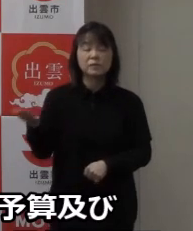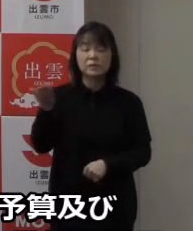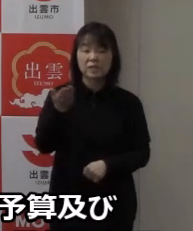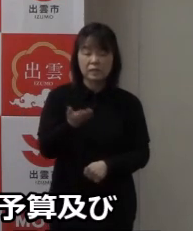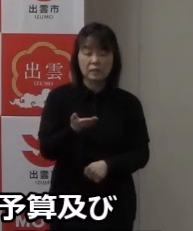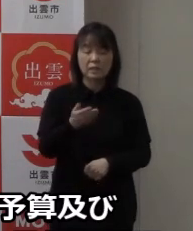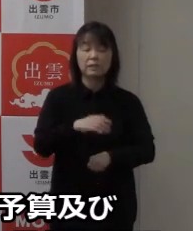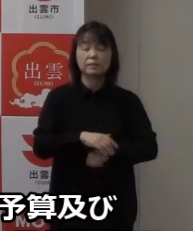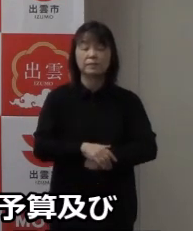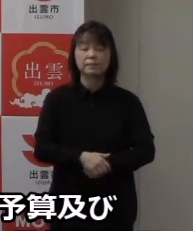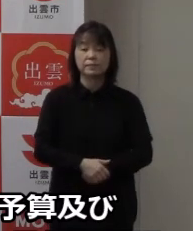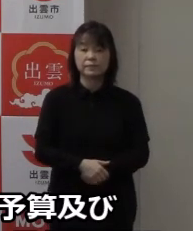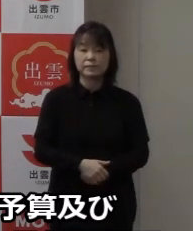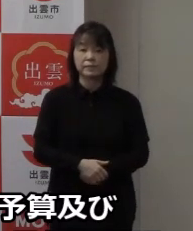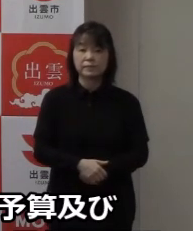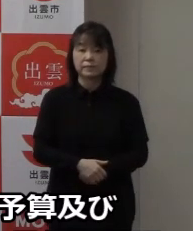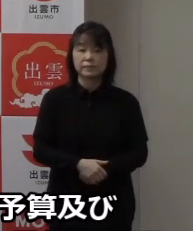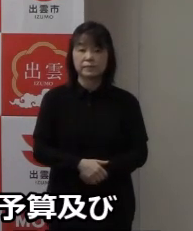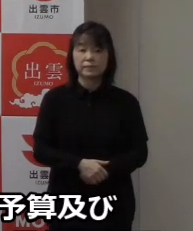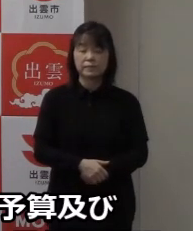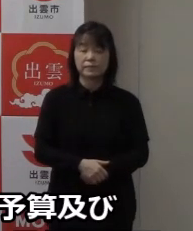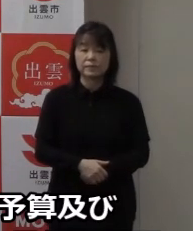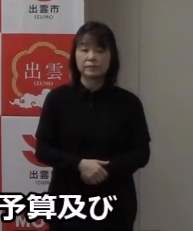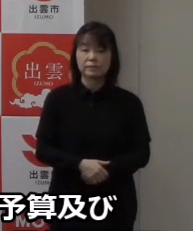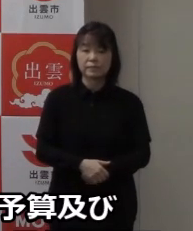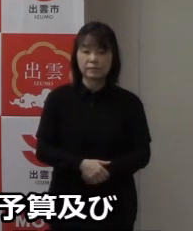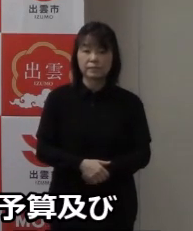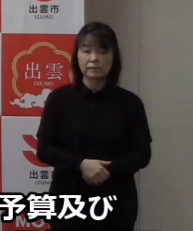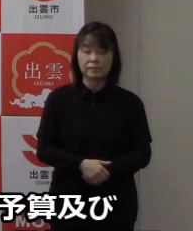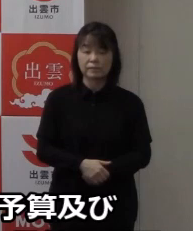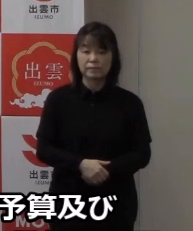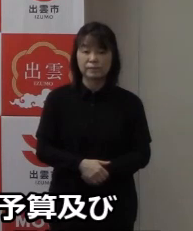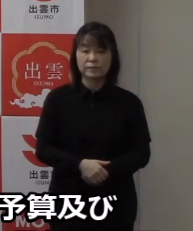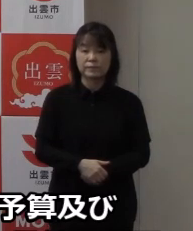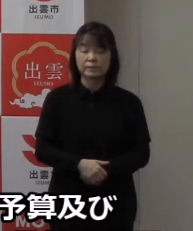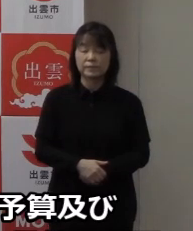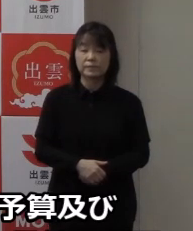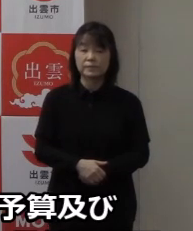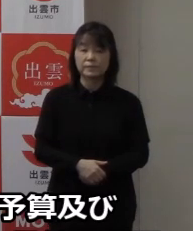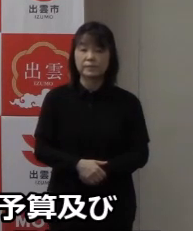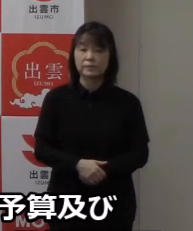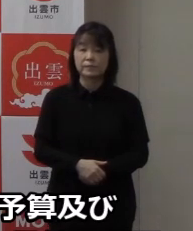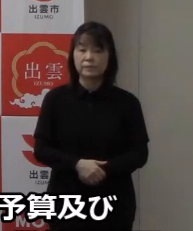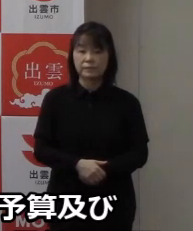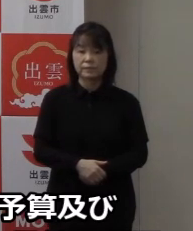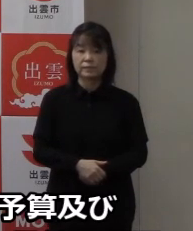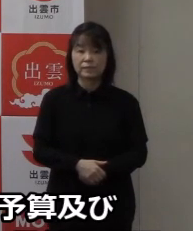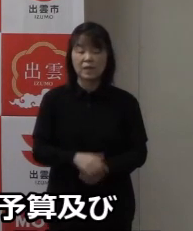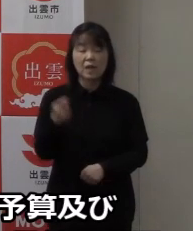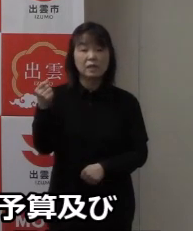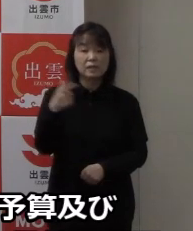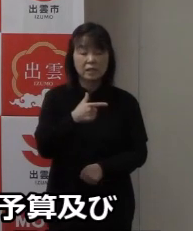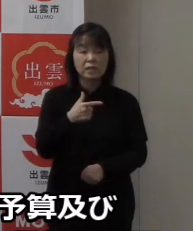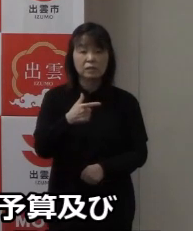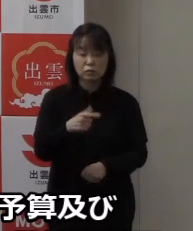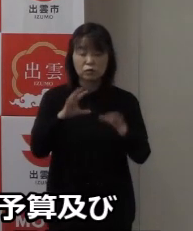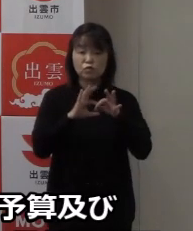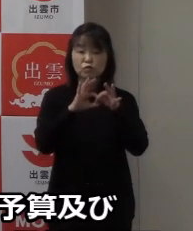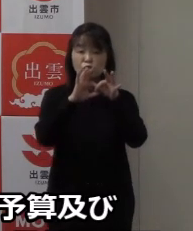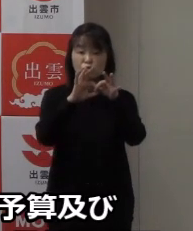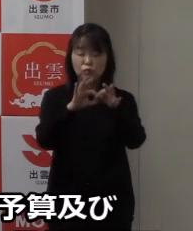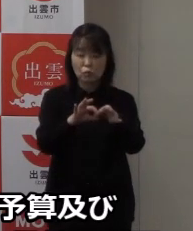中山間地域をということでありまして、これは拡充事業でありますが、緊急通報装置の